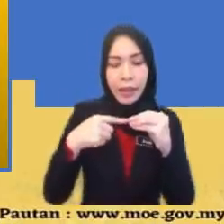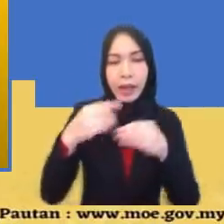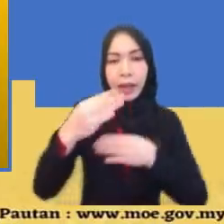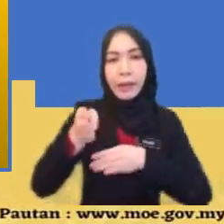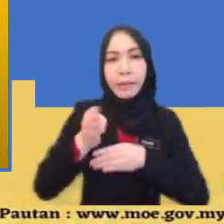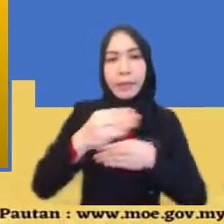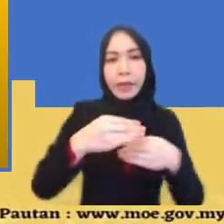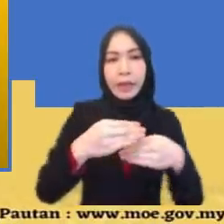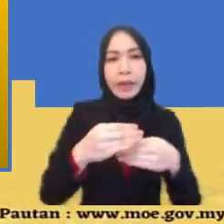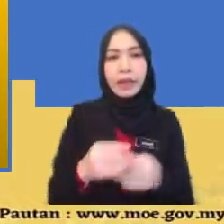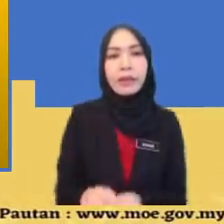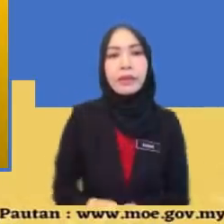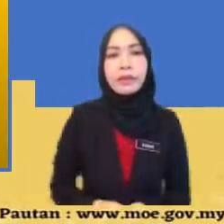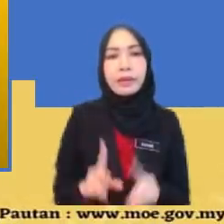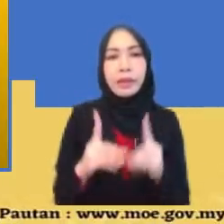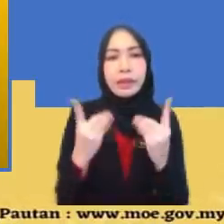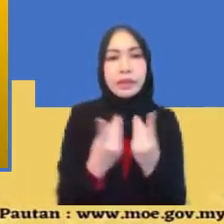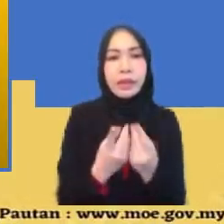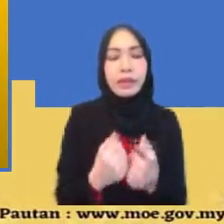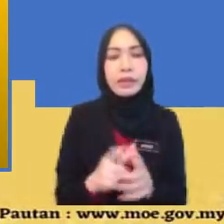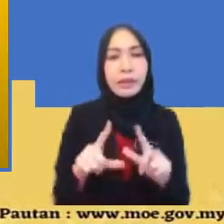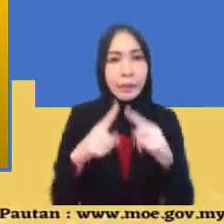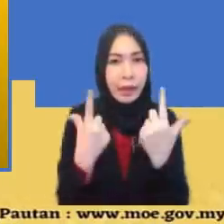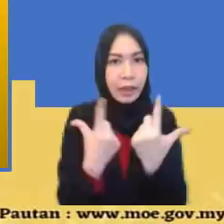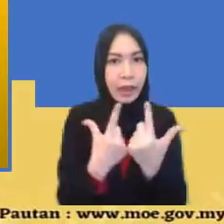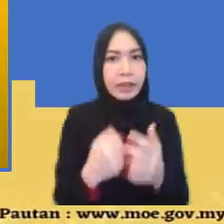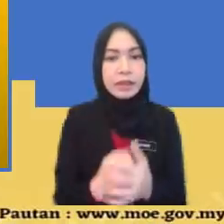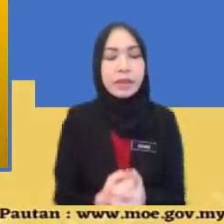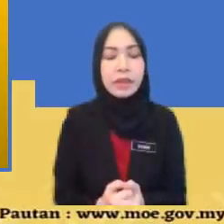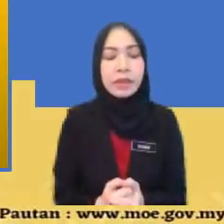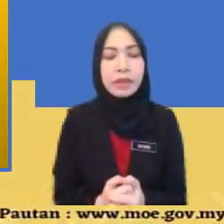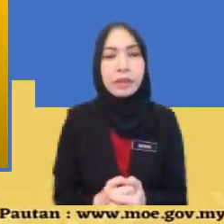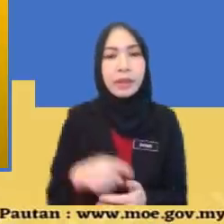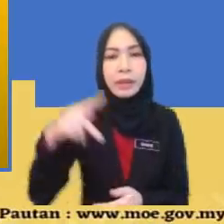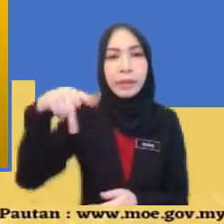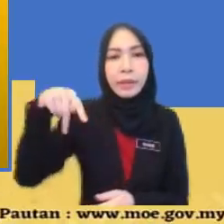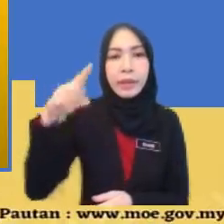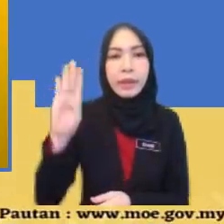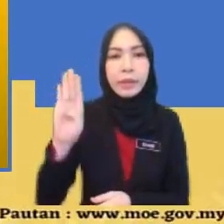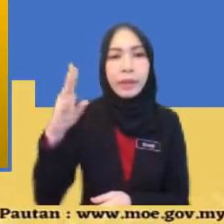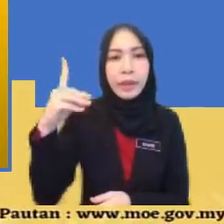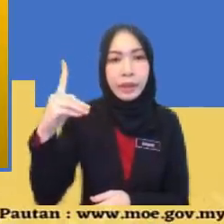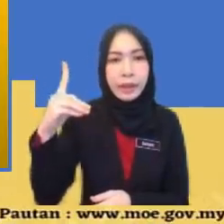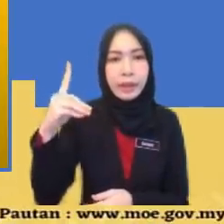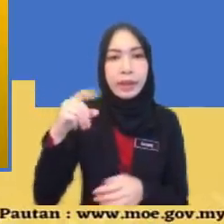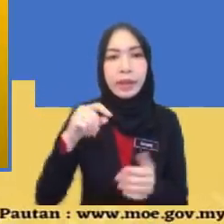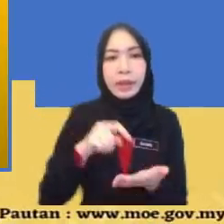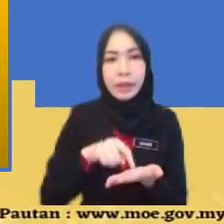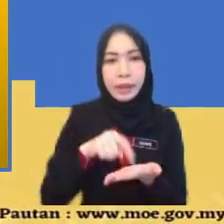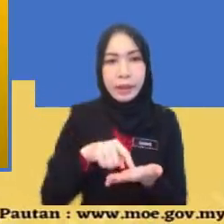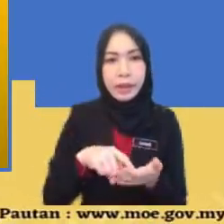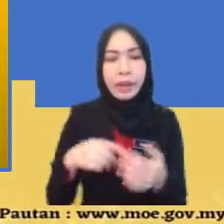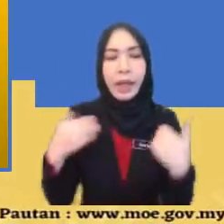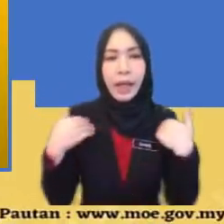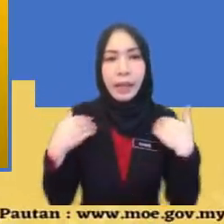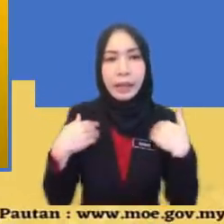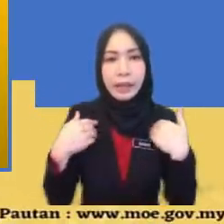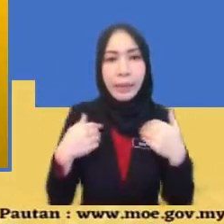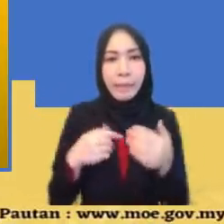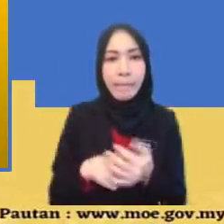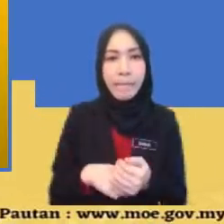panduan pelaksanaan PBB secara dalam talian dana panduan ini juga telah dimuat naik ke laman web